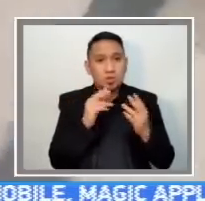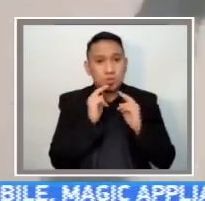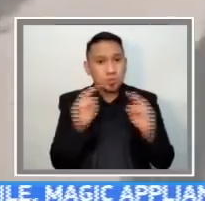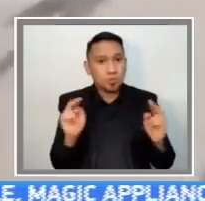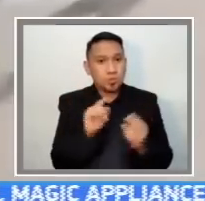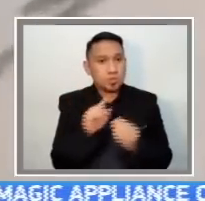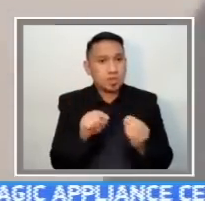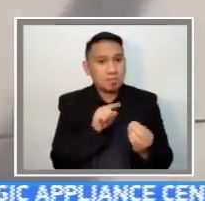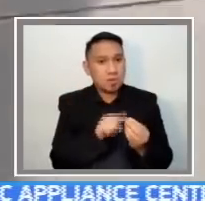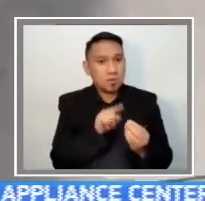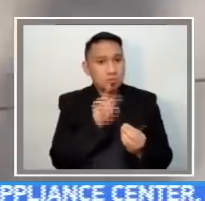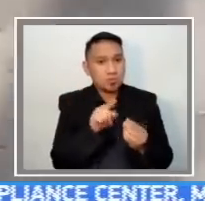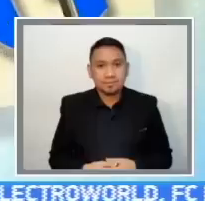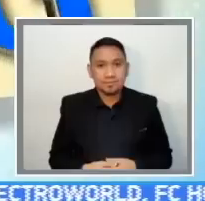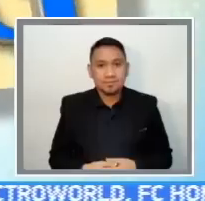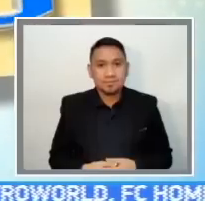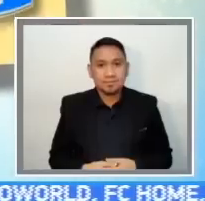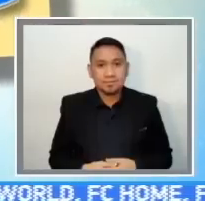mag-asawa.